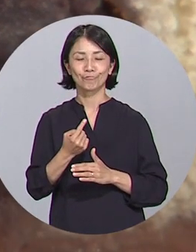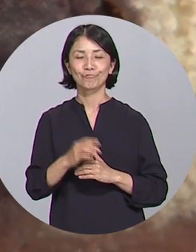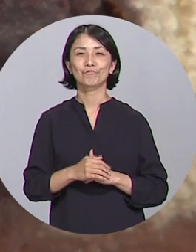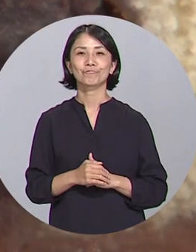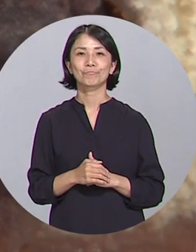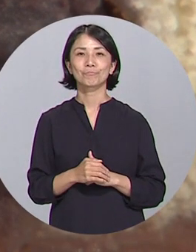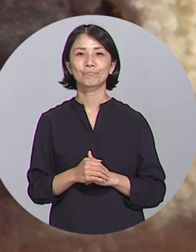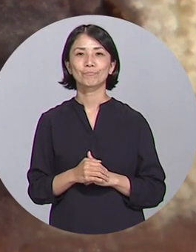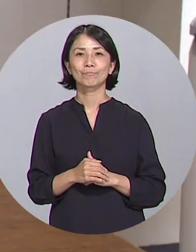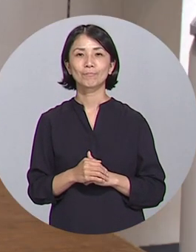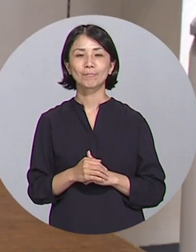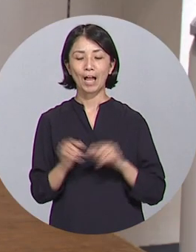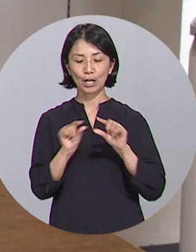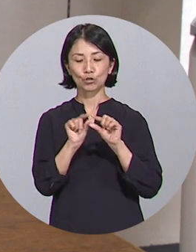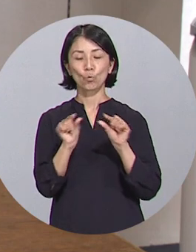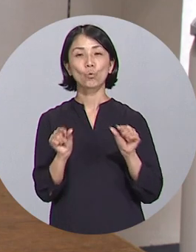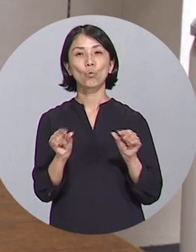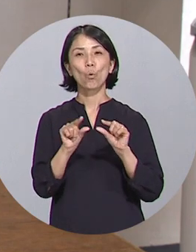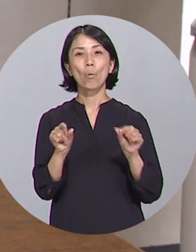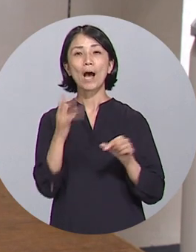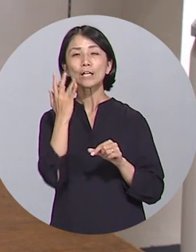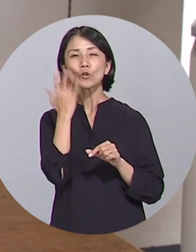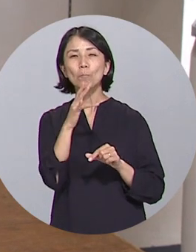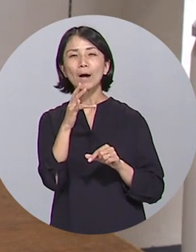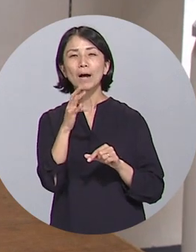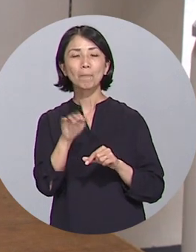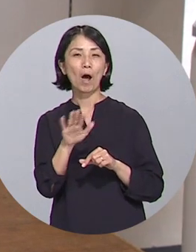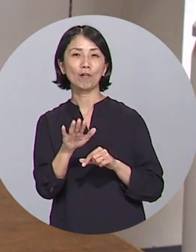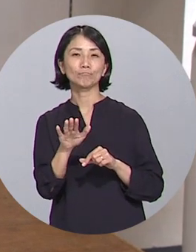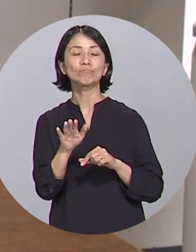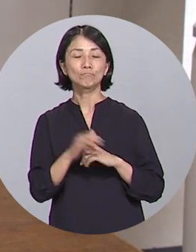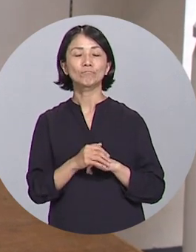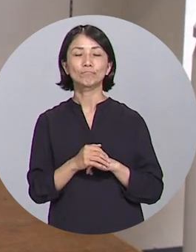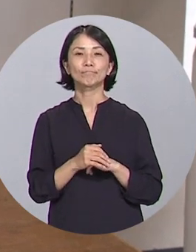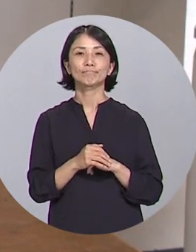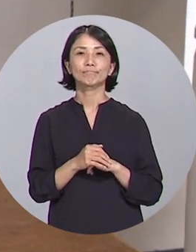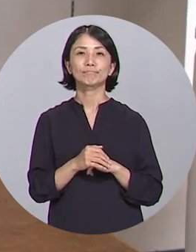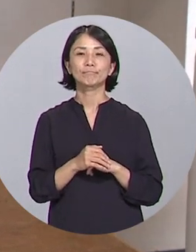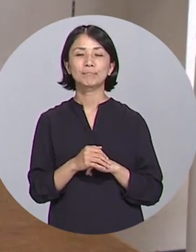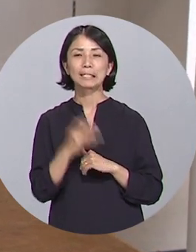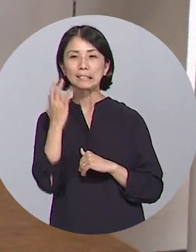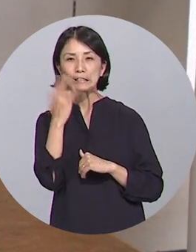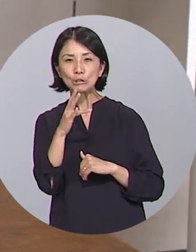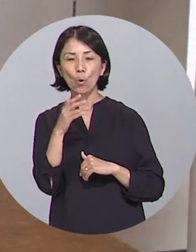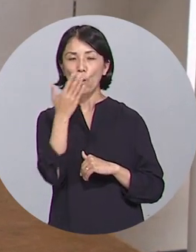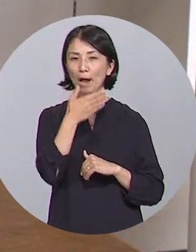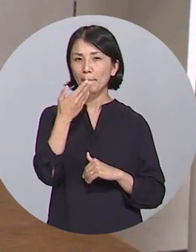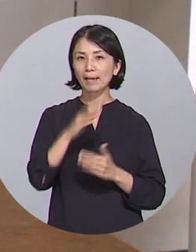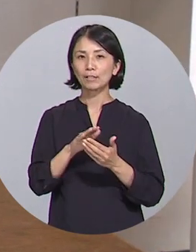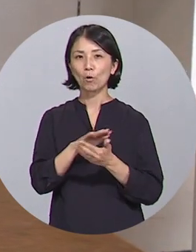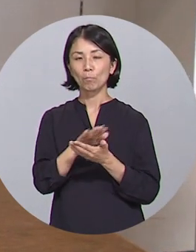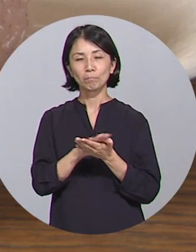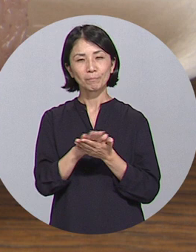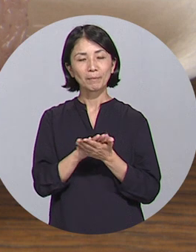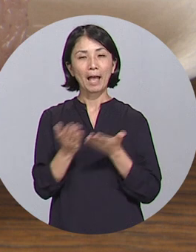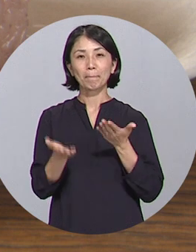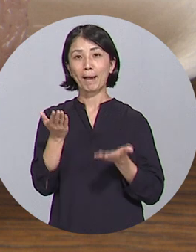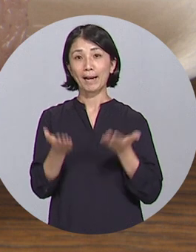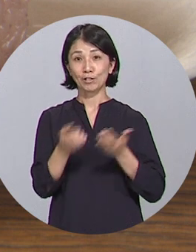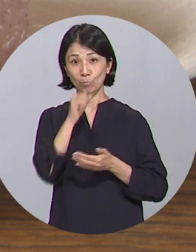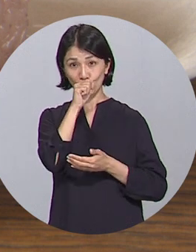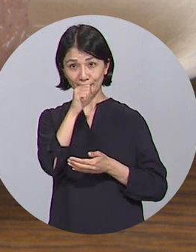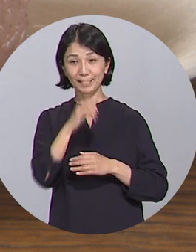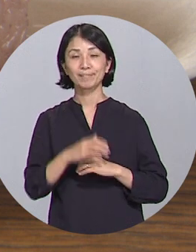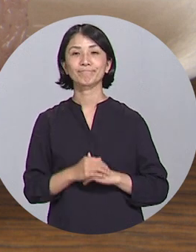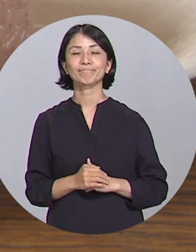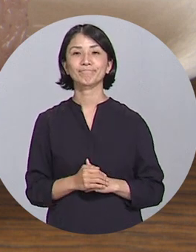ね。ちょっと外側の赤飯は塩気も若干感じるんで、その辺のバランスがまた美味しいですね。赤飯